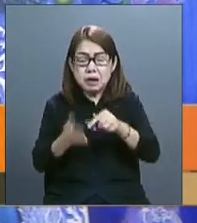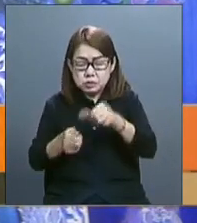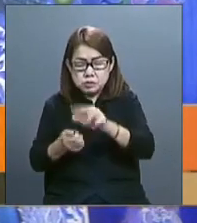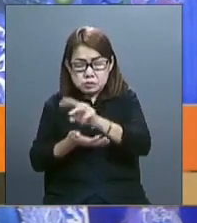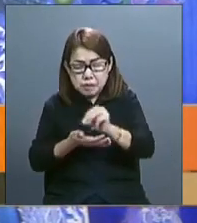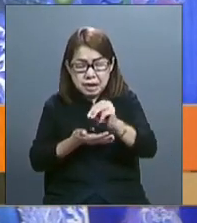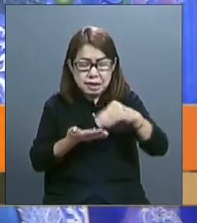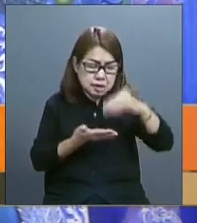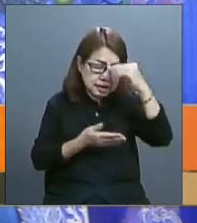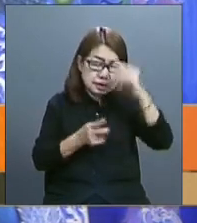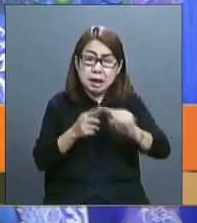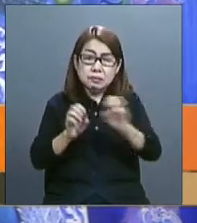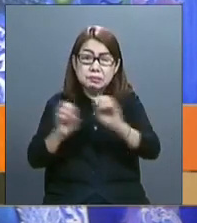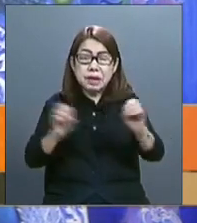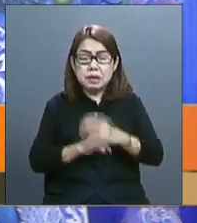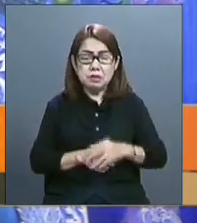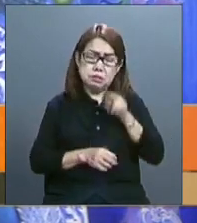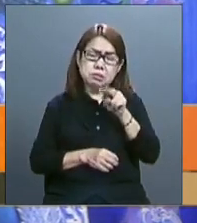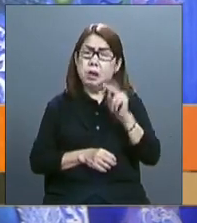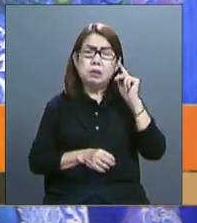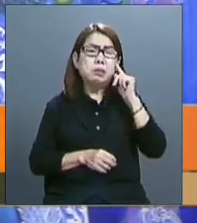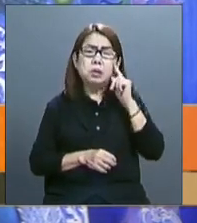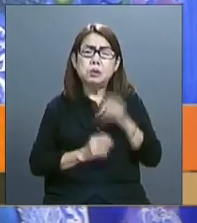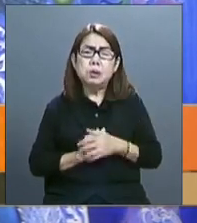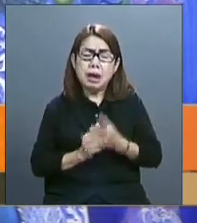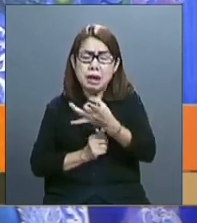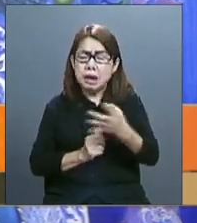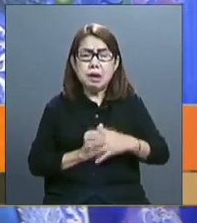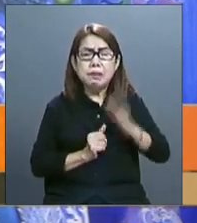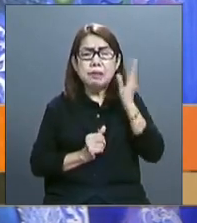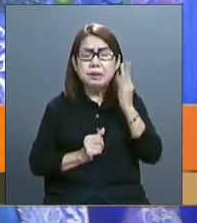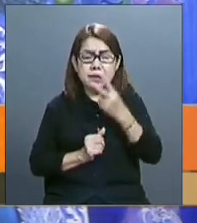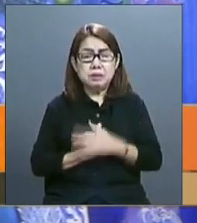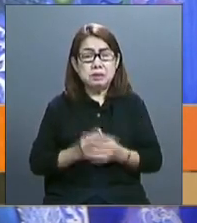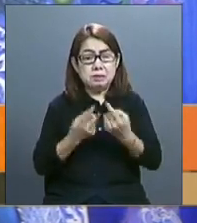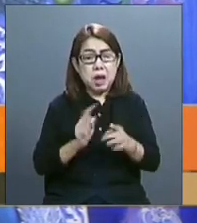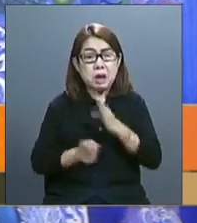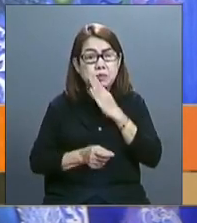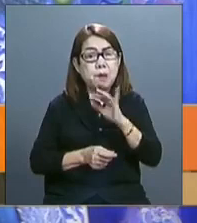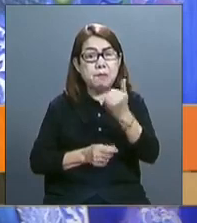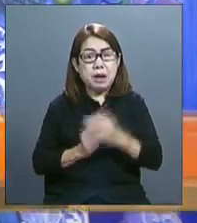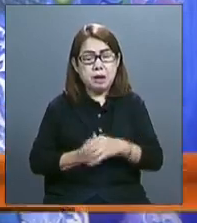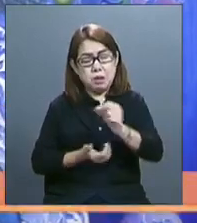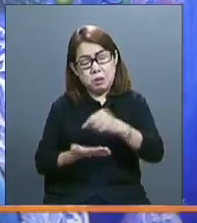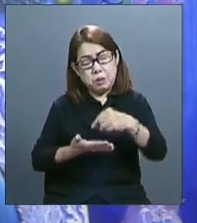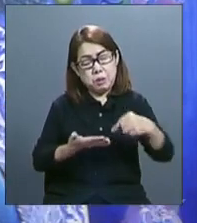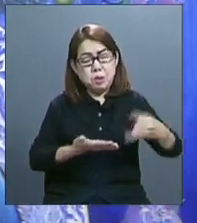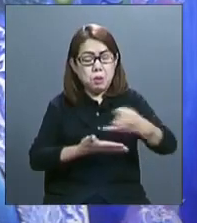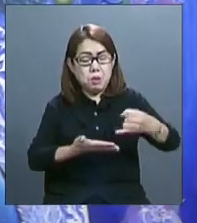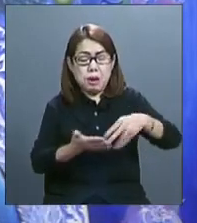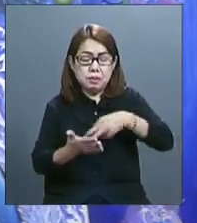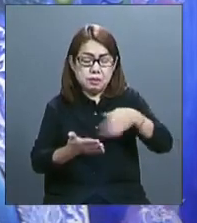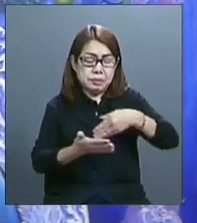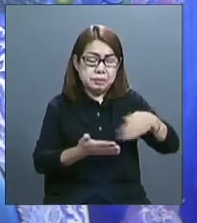ามาเนี่ยเขาก็จะไม่เข้าใจว่าอัตราส่วนเป็นยังไงเพราะฉะนั้นบางลมพอเวลาใช้อารมณ์ไปแล้วเนี่ยบางอย่างใช้อารมณ์ไปแล้วมันก็